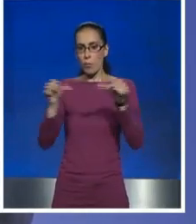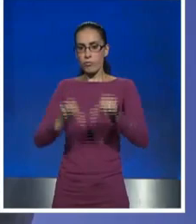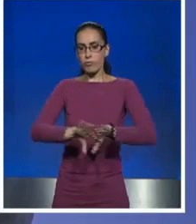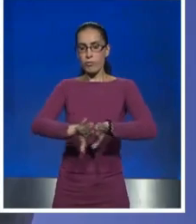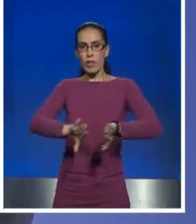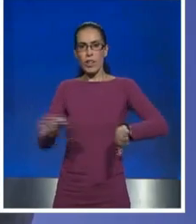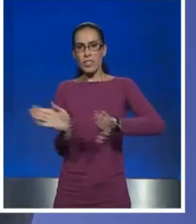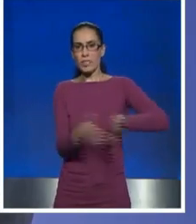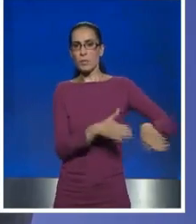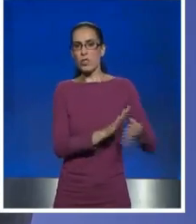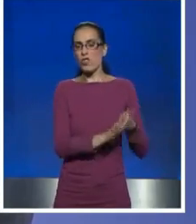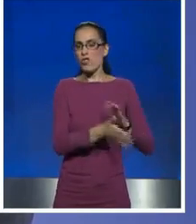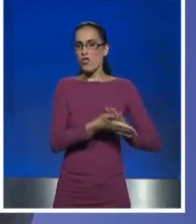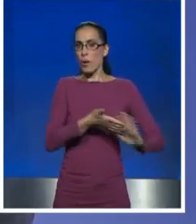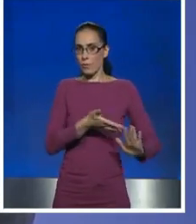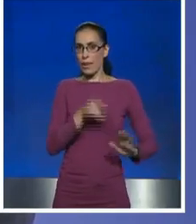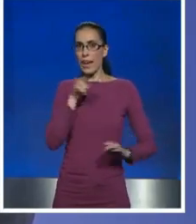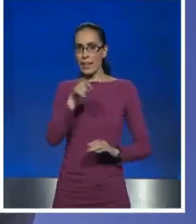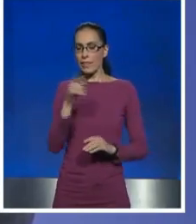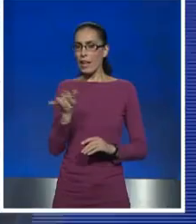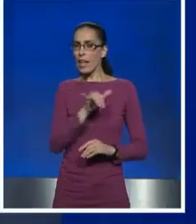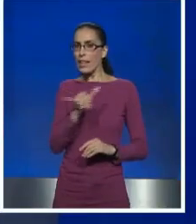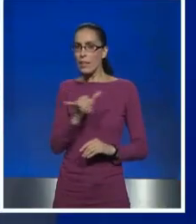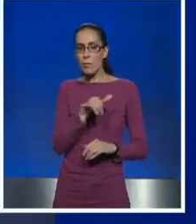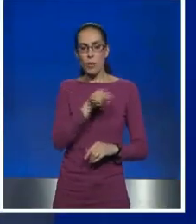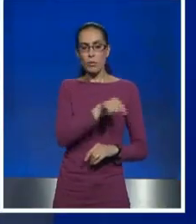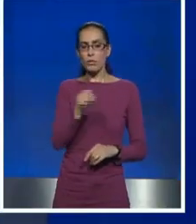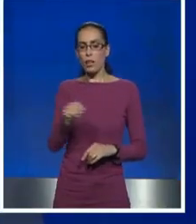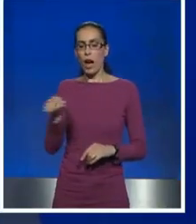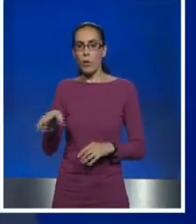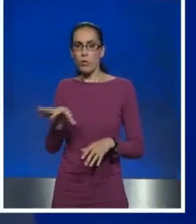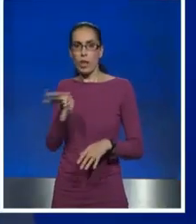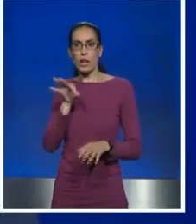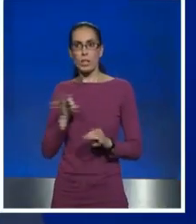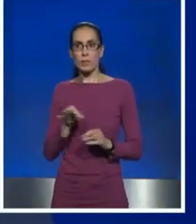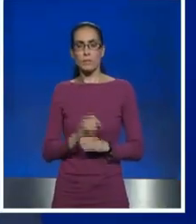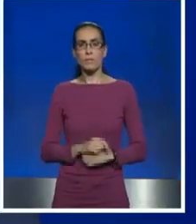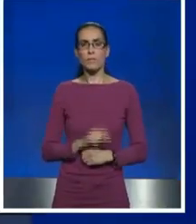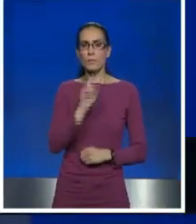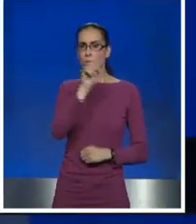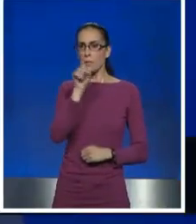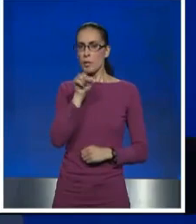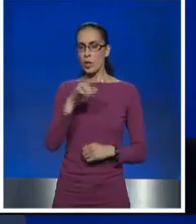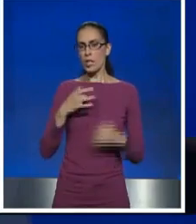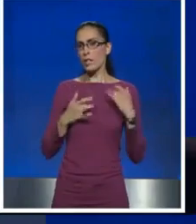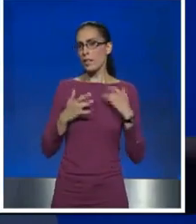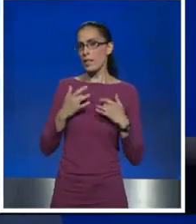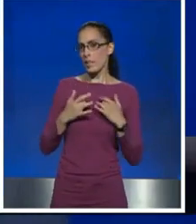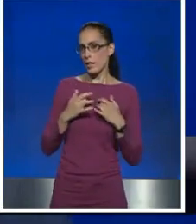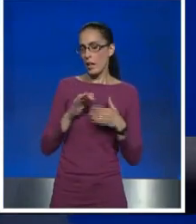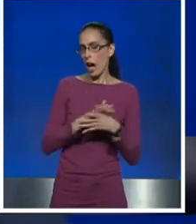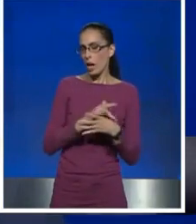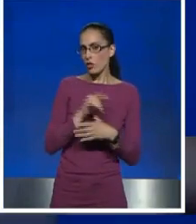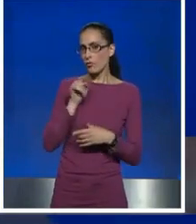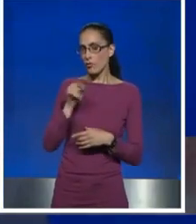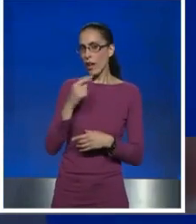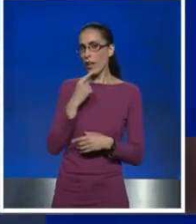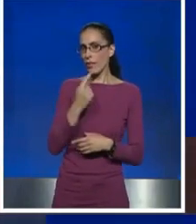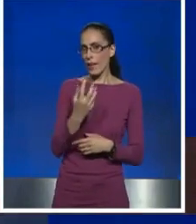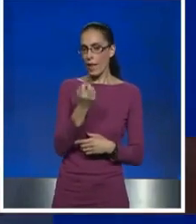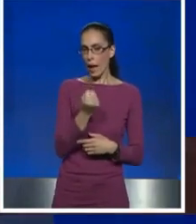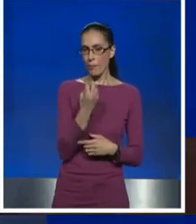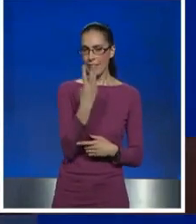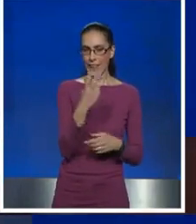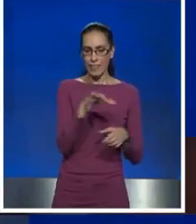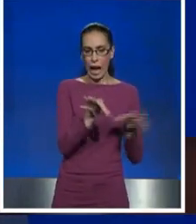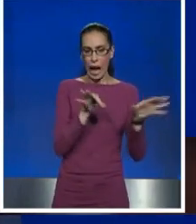d-direzzjoni li trid li l-Unjoni Ewropea tieħu? Domanda interessanti għax id-domanda tiegħek qed tissuġġerixxi illi hemm dawn it-tleta